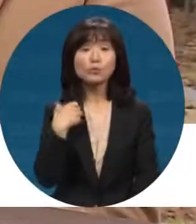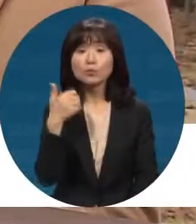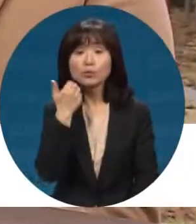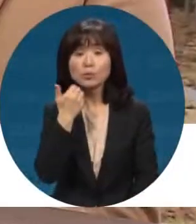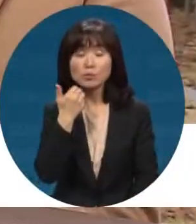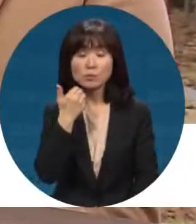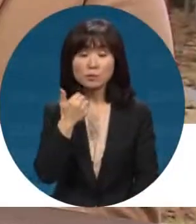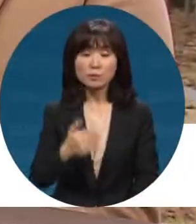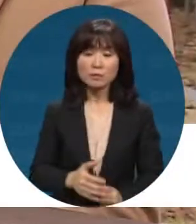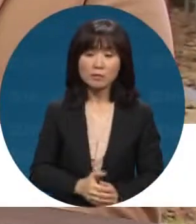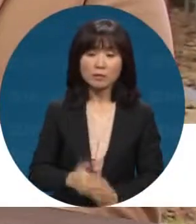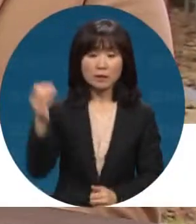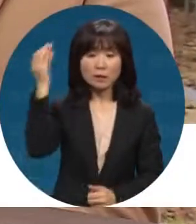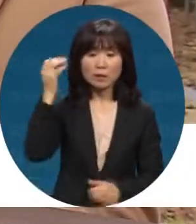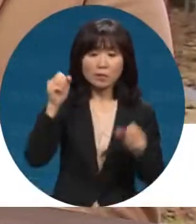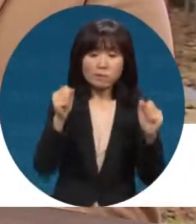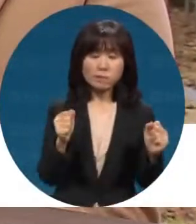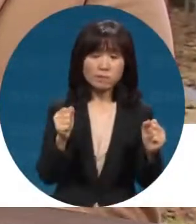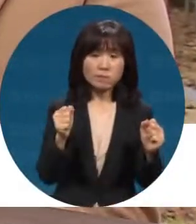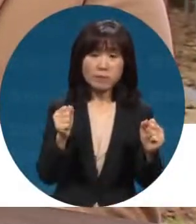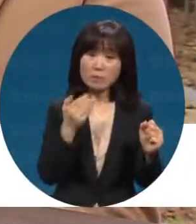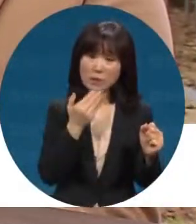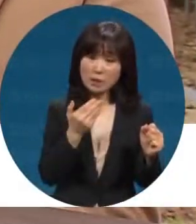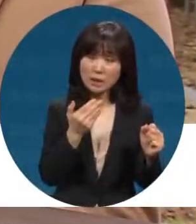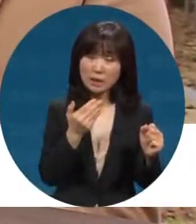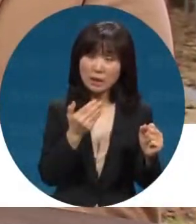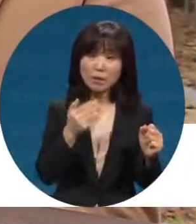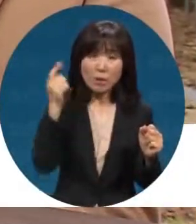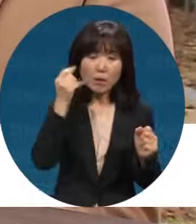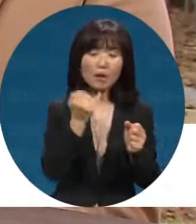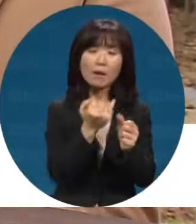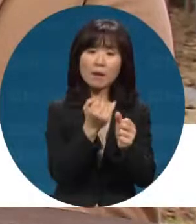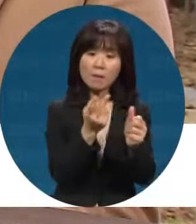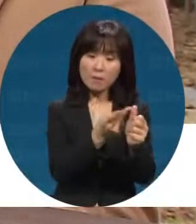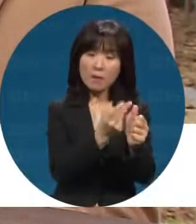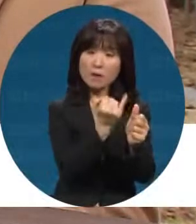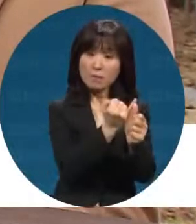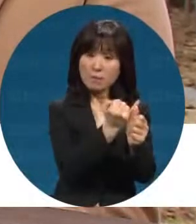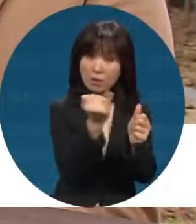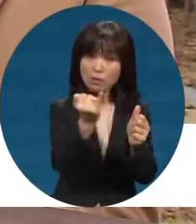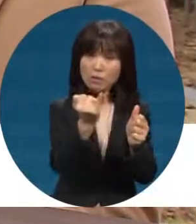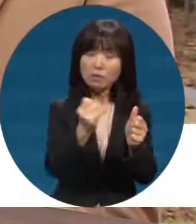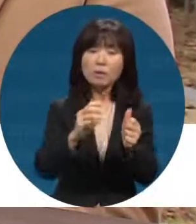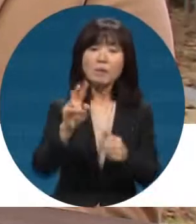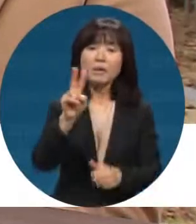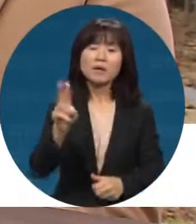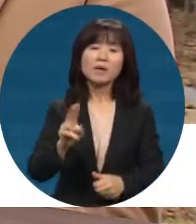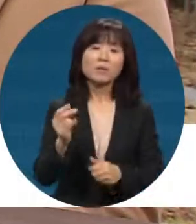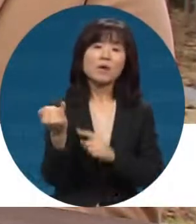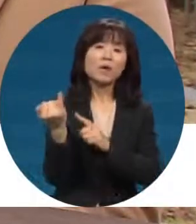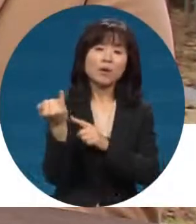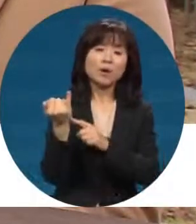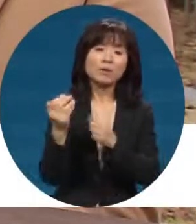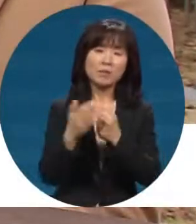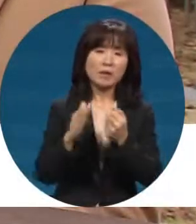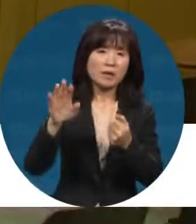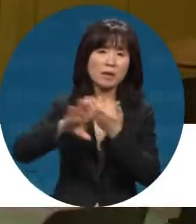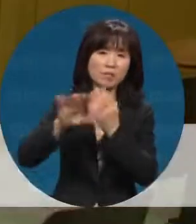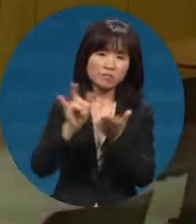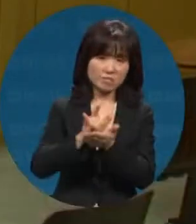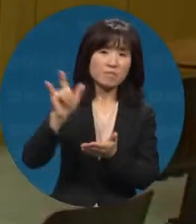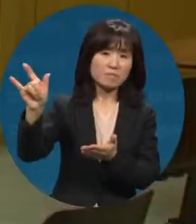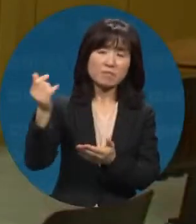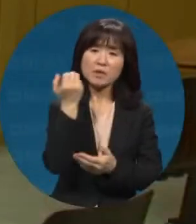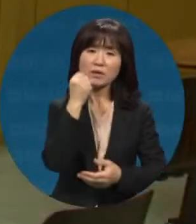거예요 한국에 있을 확률이 있을까요 한번 배우자가 베트남 여성이기 때문에 저는 한국에 없다고 봐요